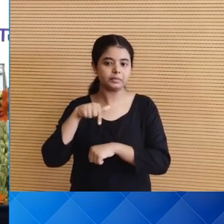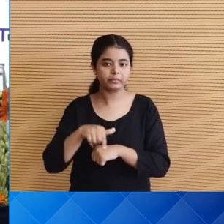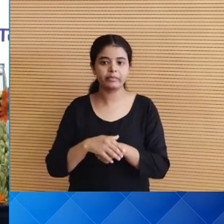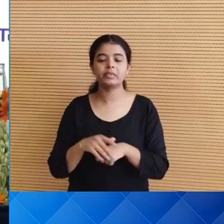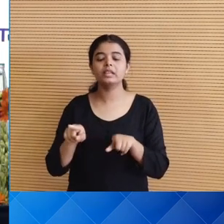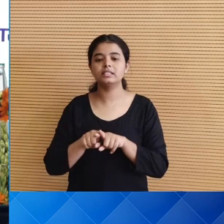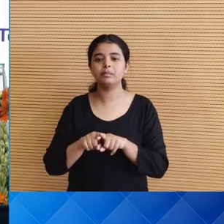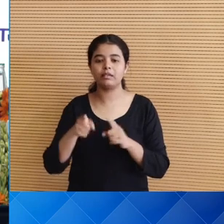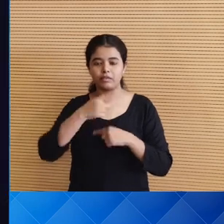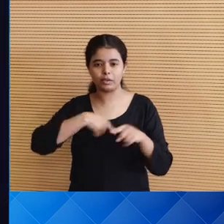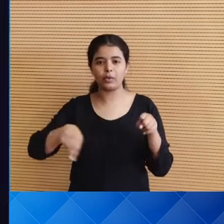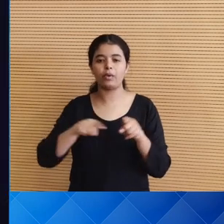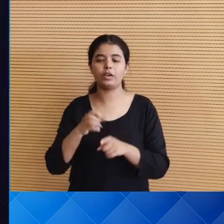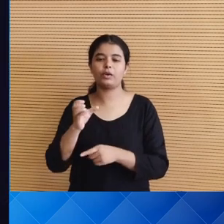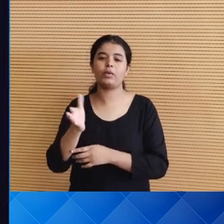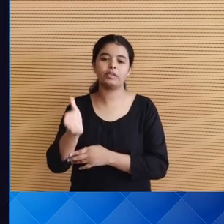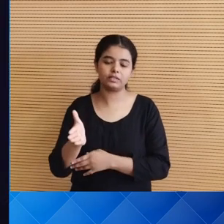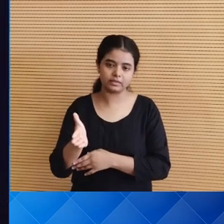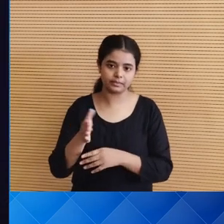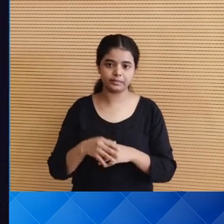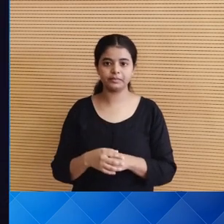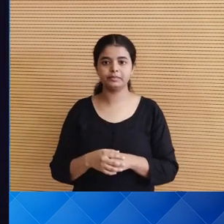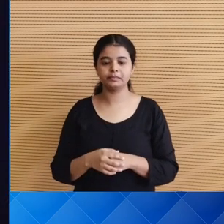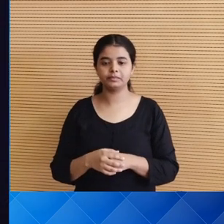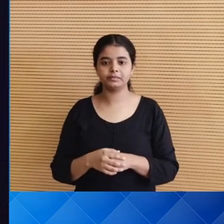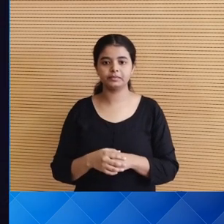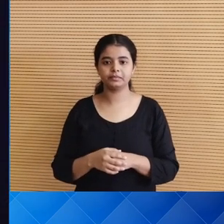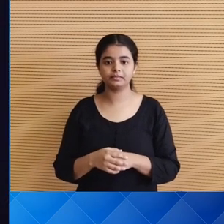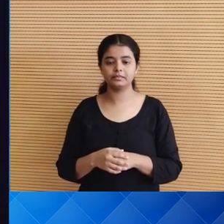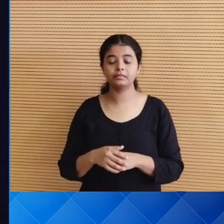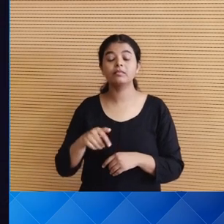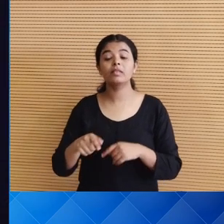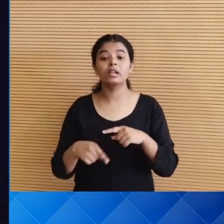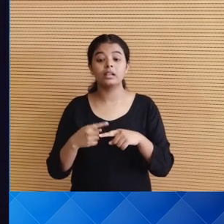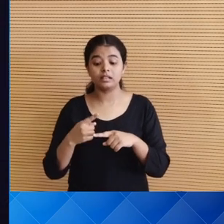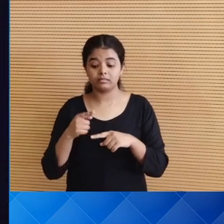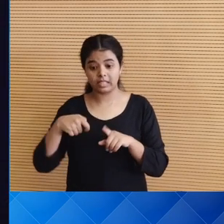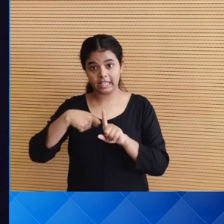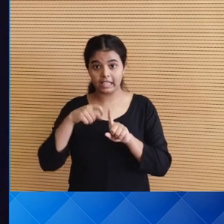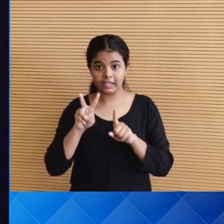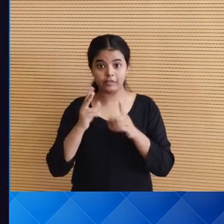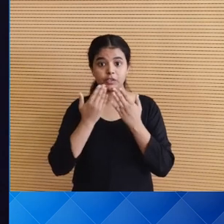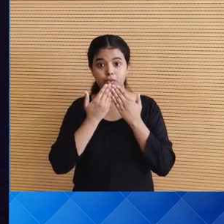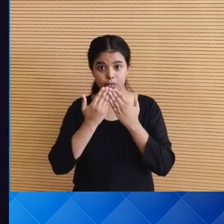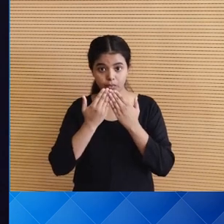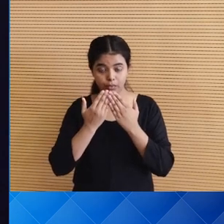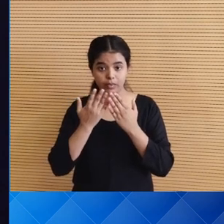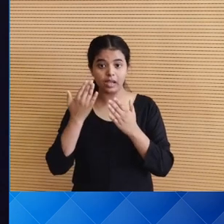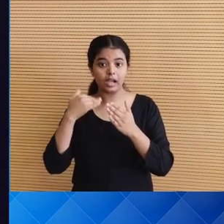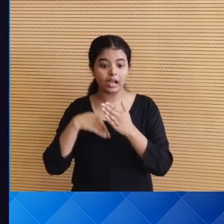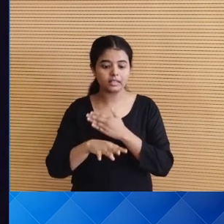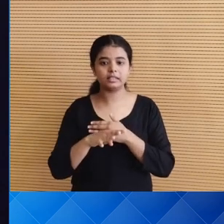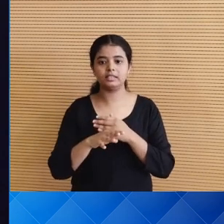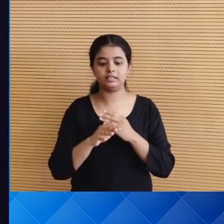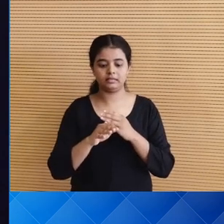हम सब की तरफ से बहुत बहुत शुभकामनाएं. आज बाल वाटिका केंद्रीय विद्यालय में जो 49 बाल